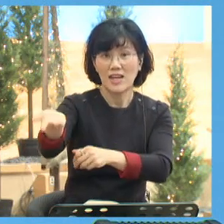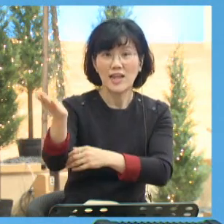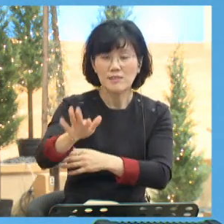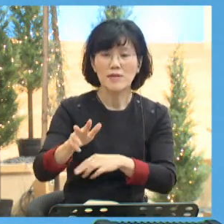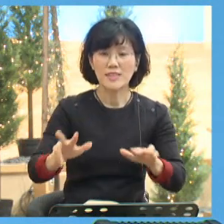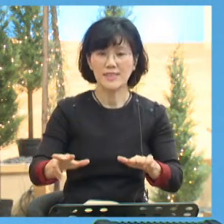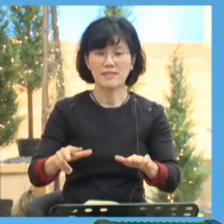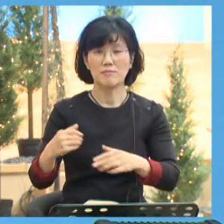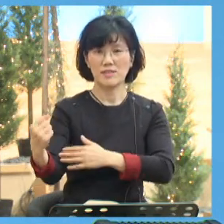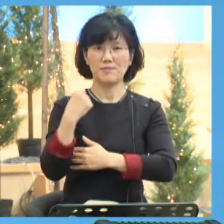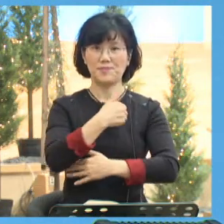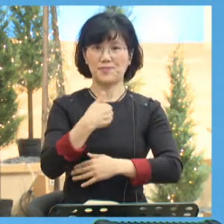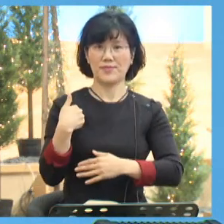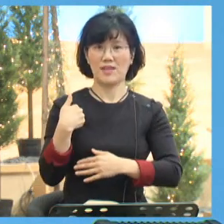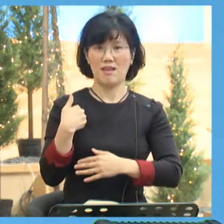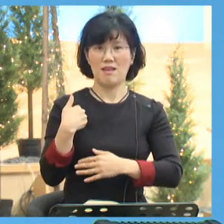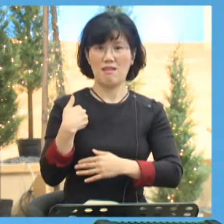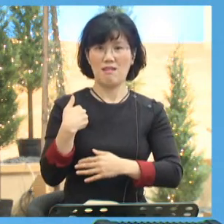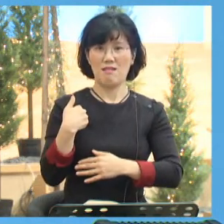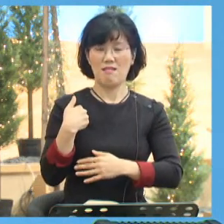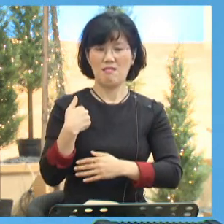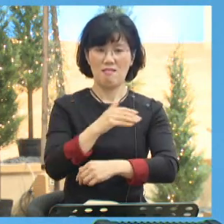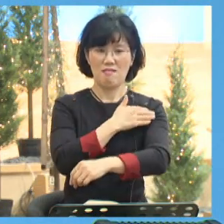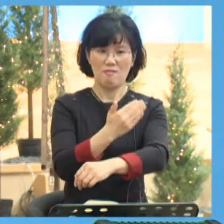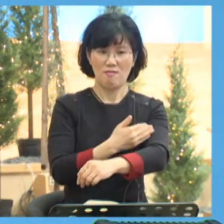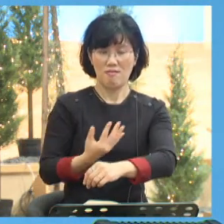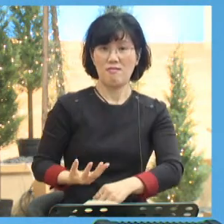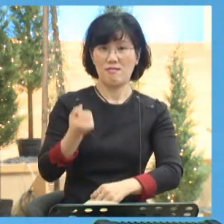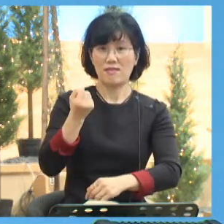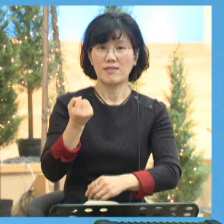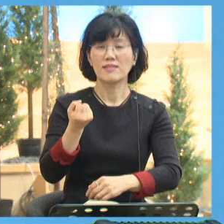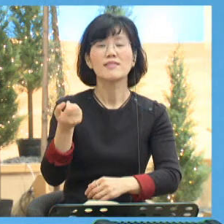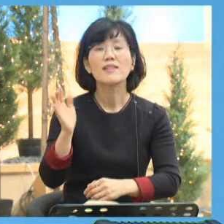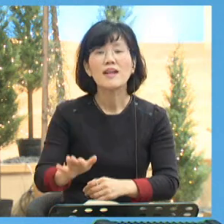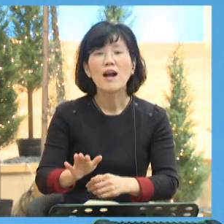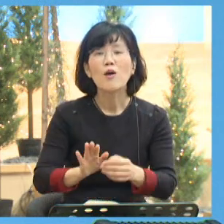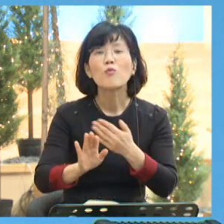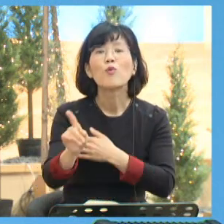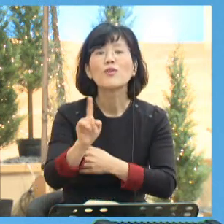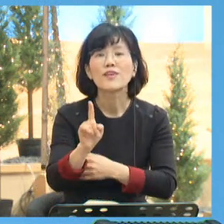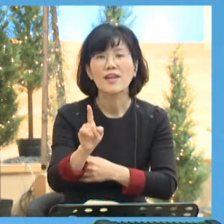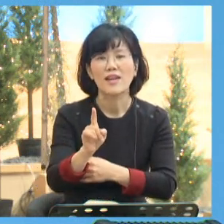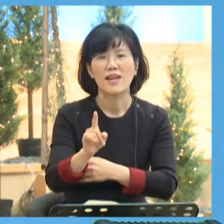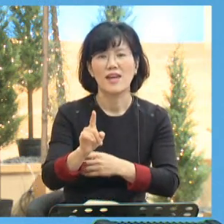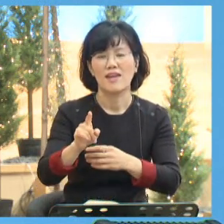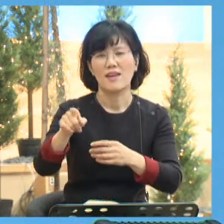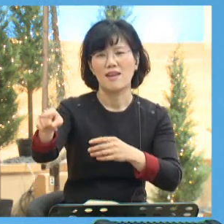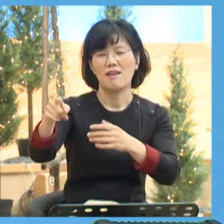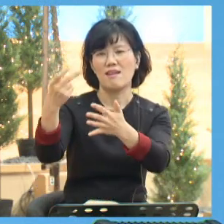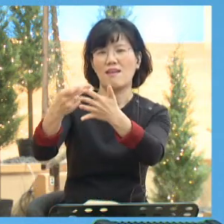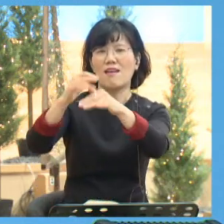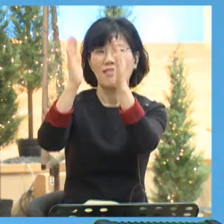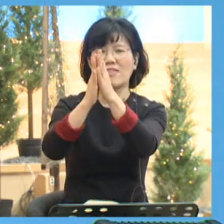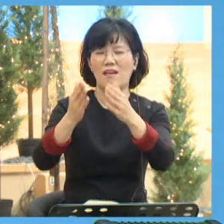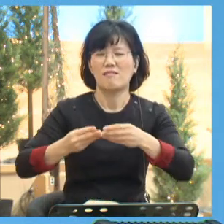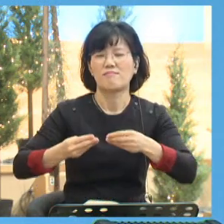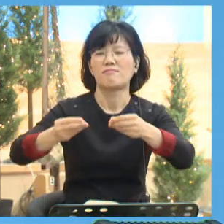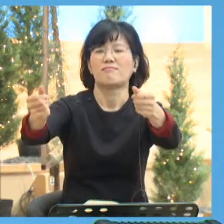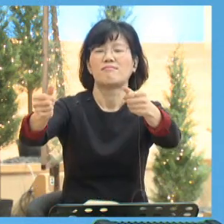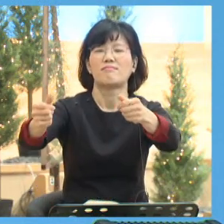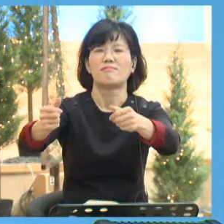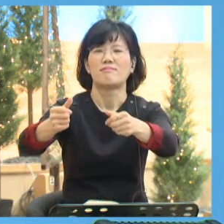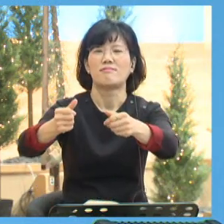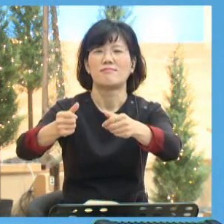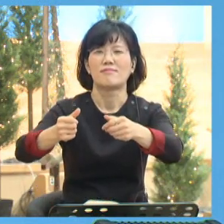생기니까 지금은 권력이 붙자 통제 불능이 되니까 어떻게 해요 한 지파를 다 죽여버려 몰살 시켜 버려요